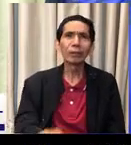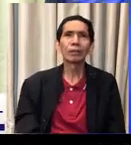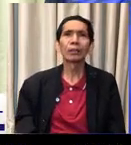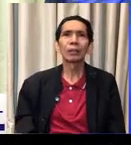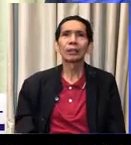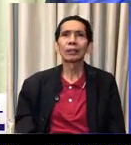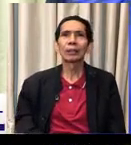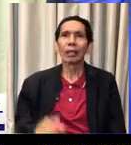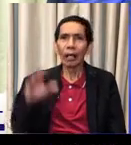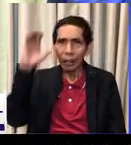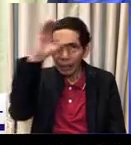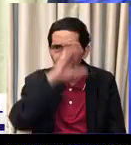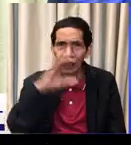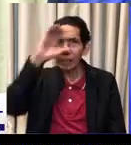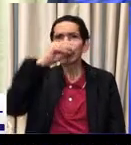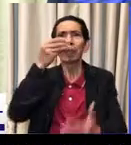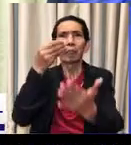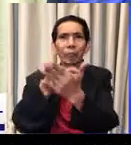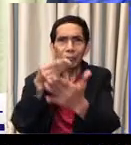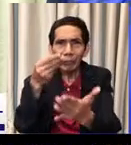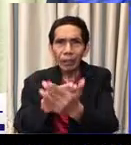ng kakahagilap ng pera.